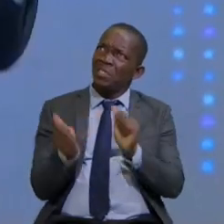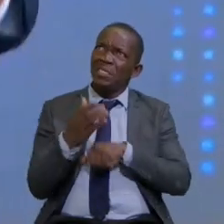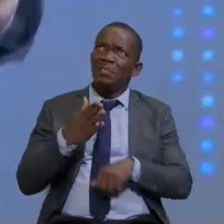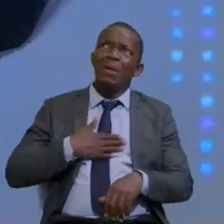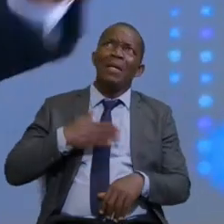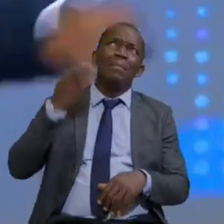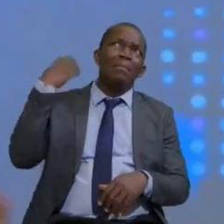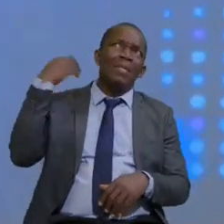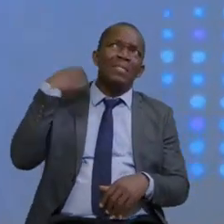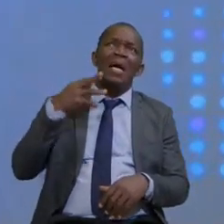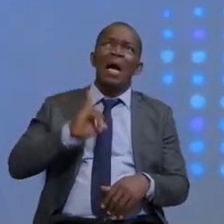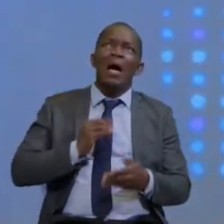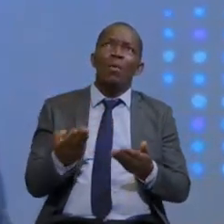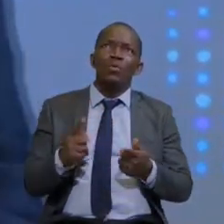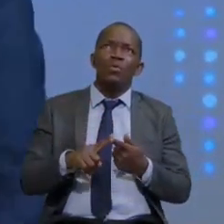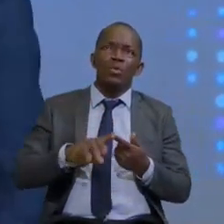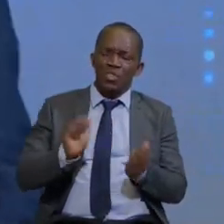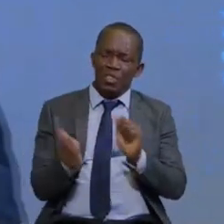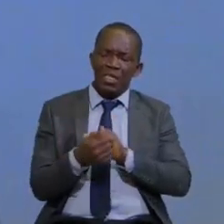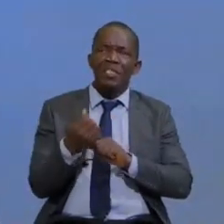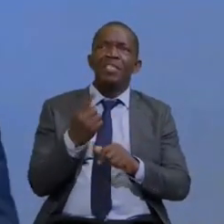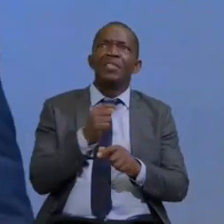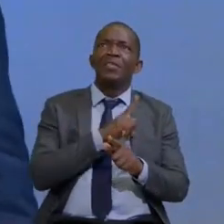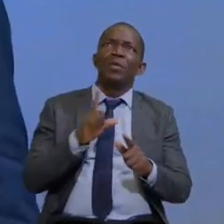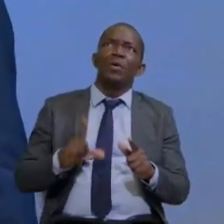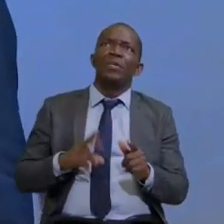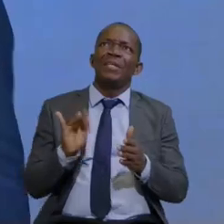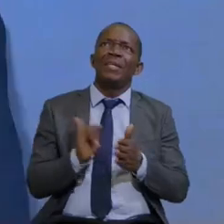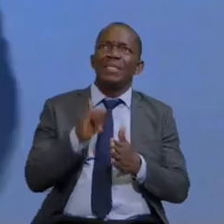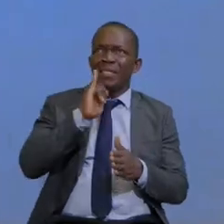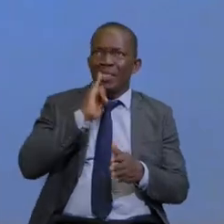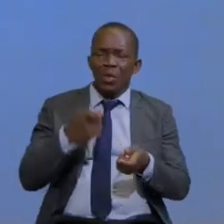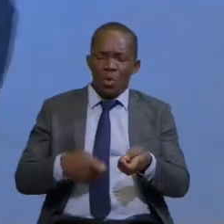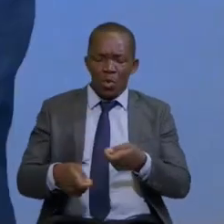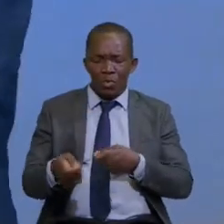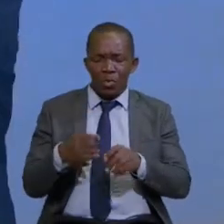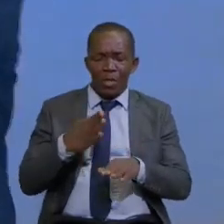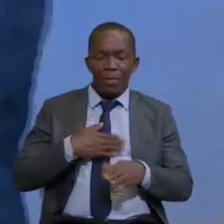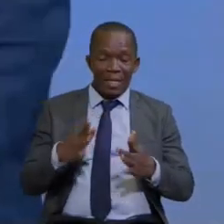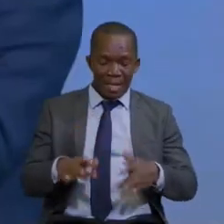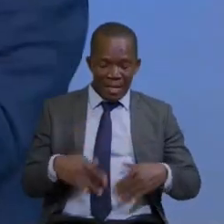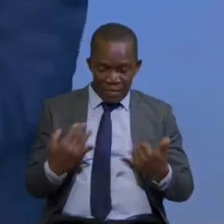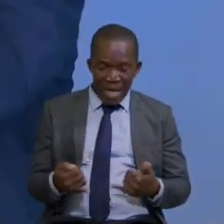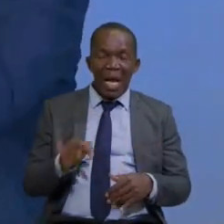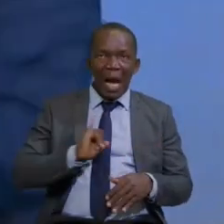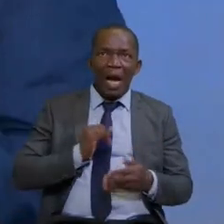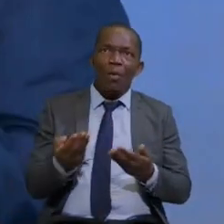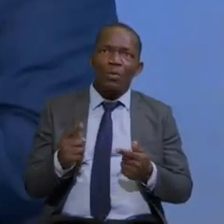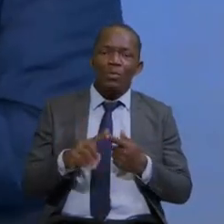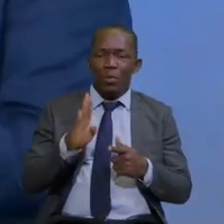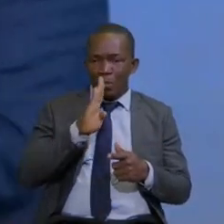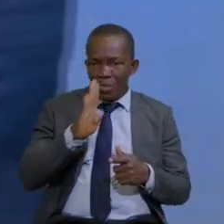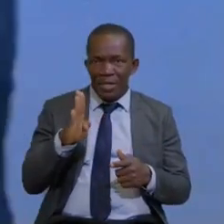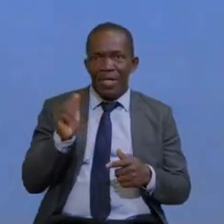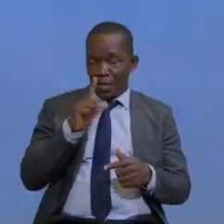qui contrôlait et guidait ma vie. Je veux être un vrai enfant de Dieu, guidé,